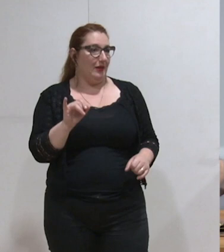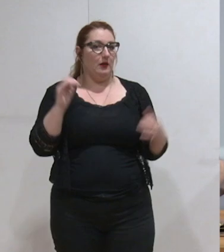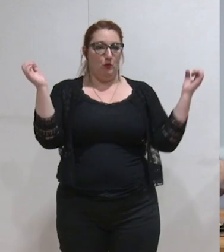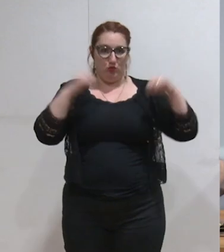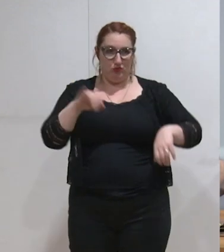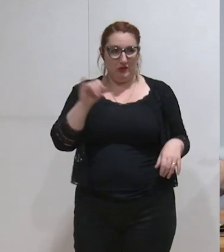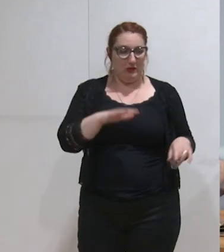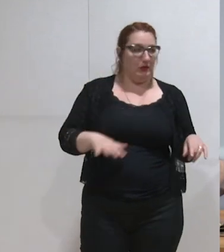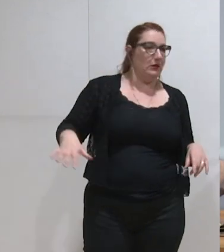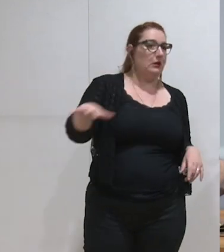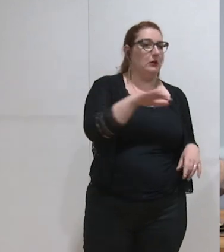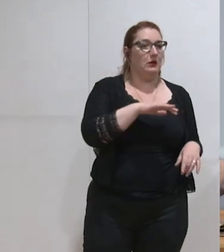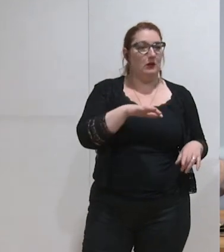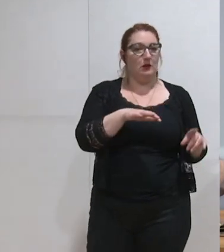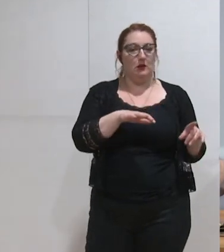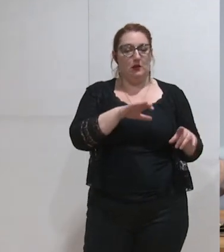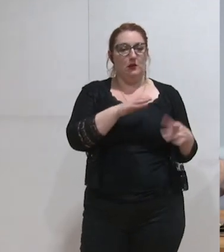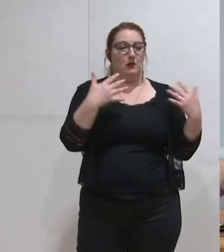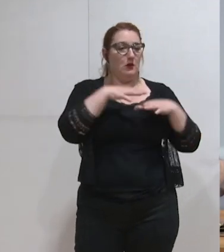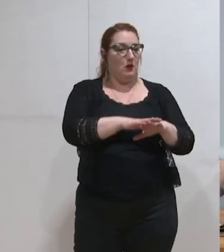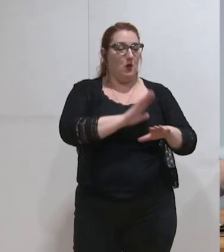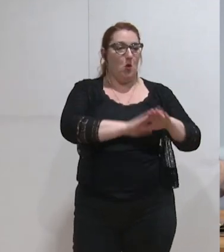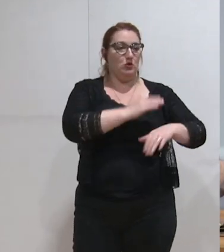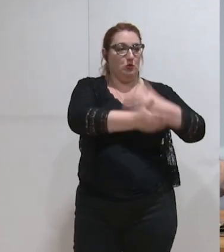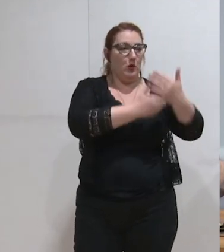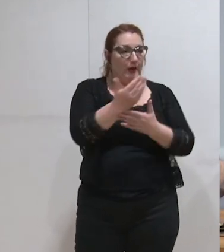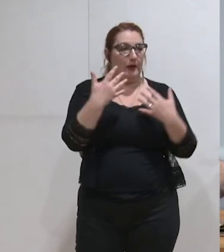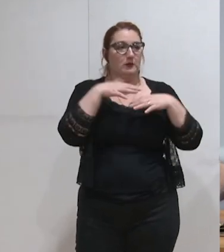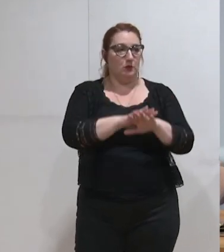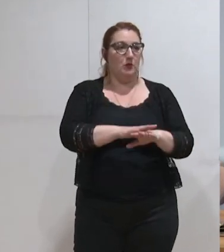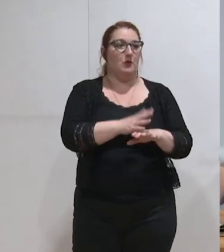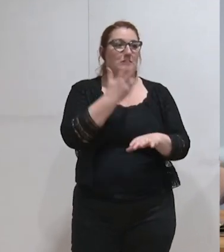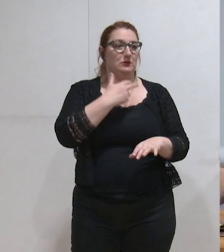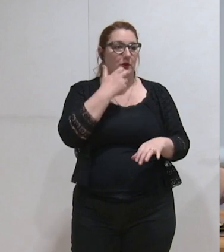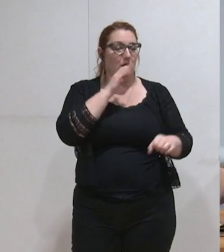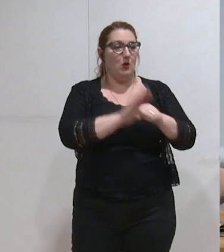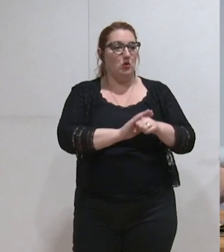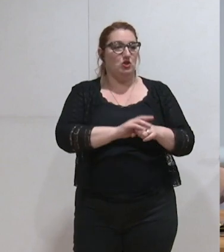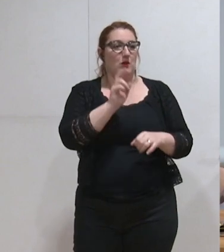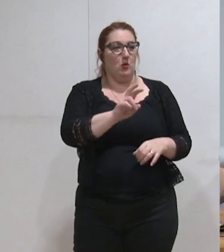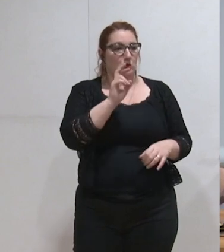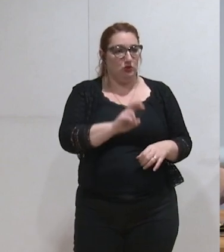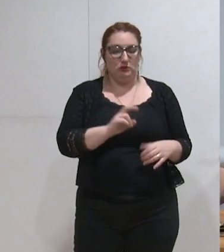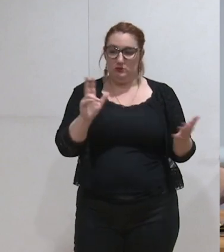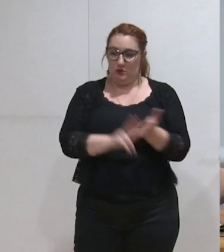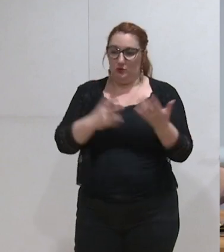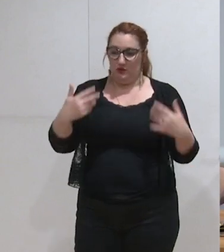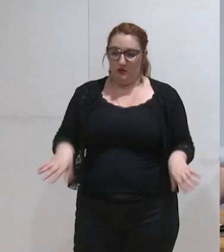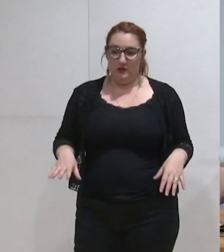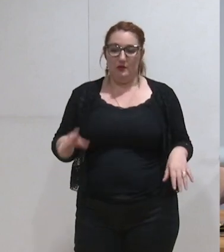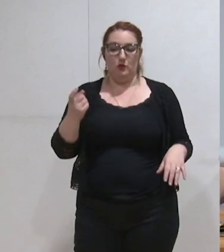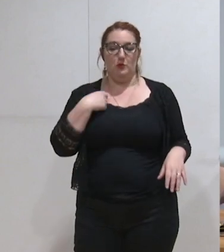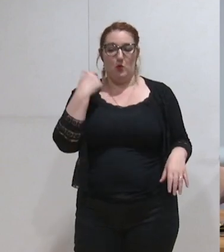est pour gremblement de gauche et de progrès rassemblement citoyen de la gauche et écologistes amendement adopté l'amendement numéro